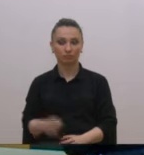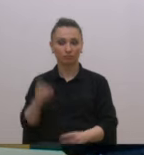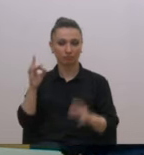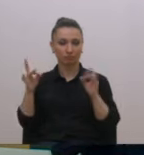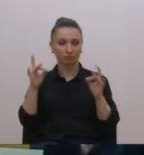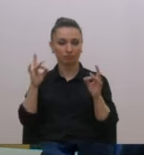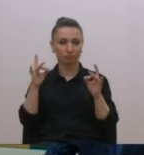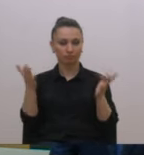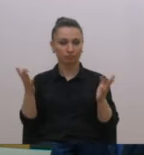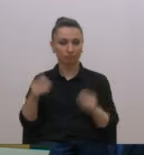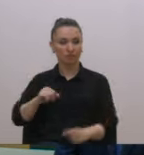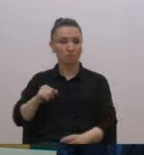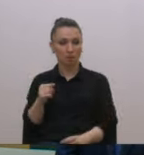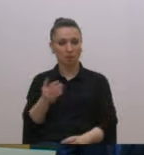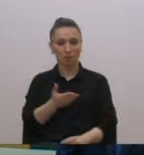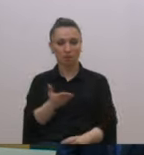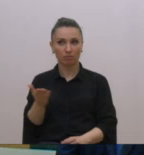ესე იგი მეგობრებო,